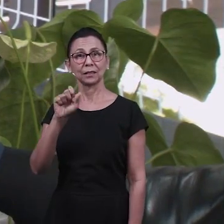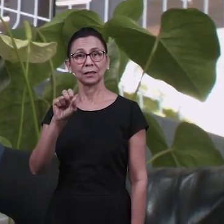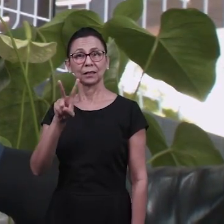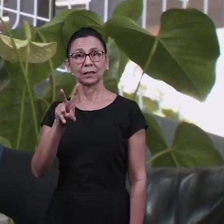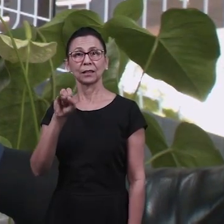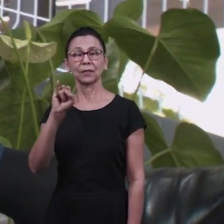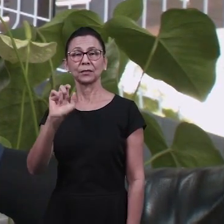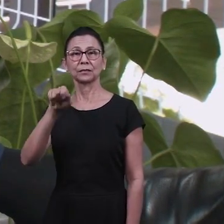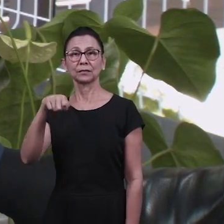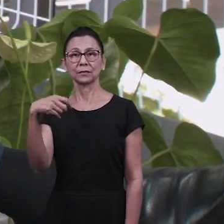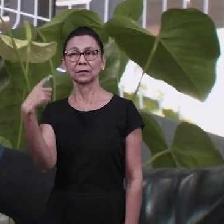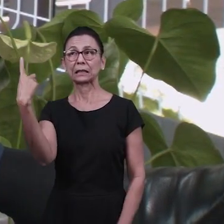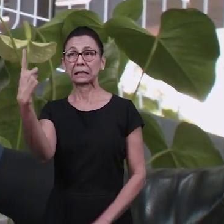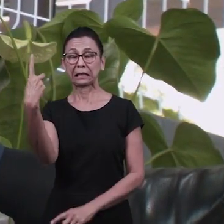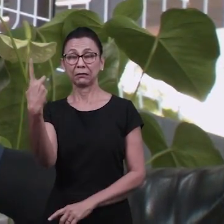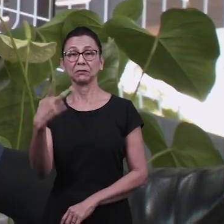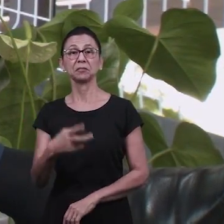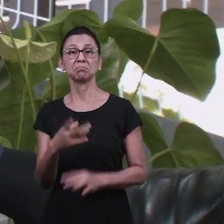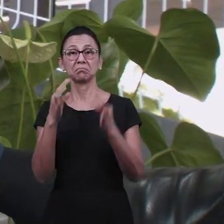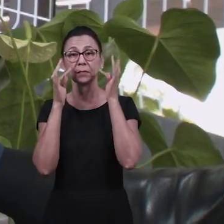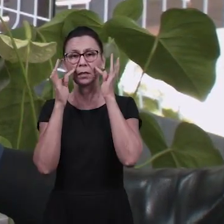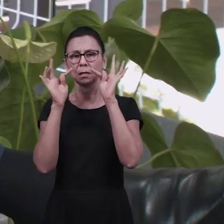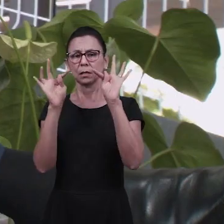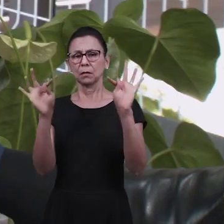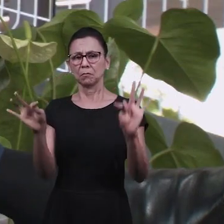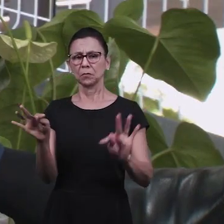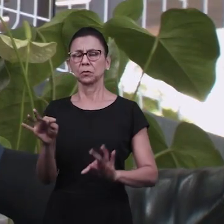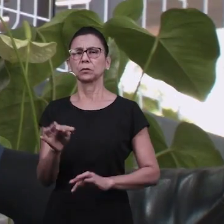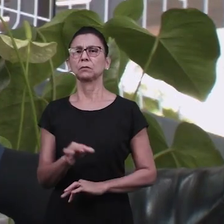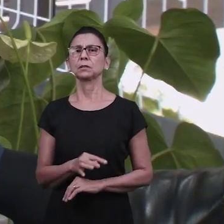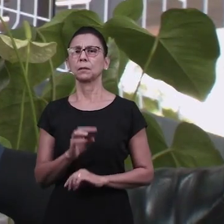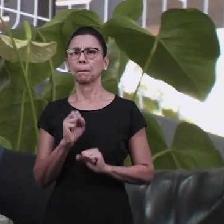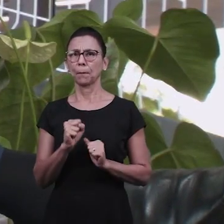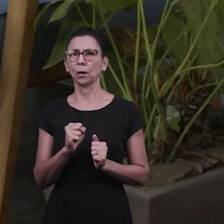sert d'exemple et d'inspiration pour nous.